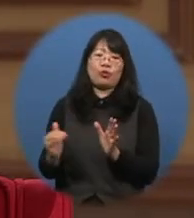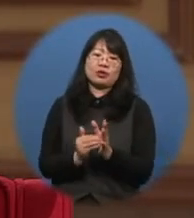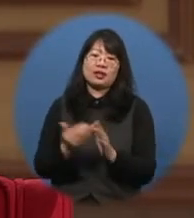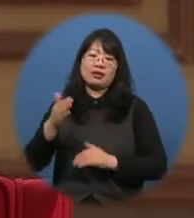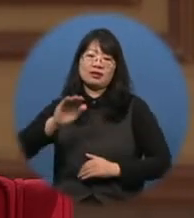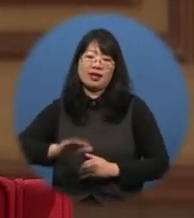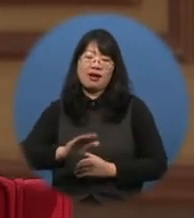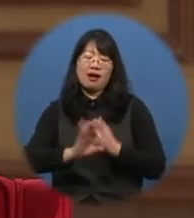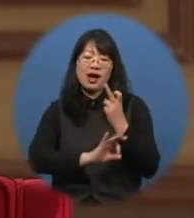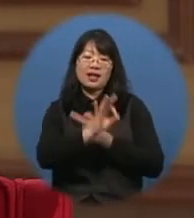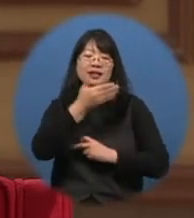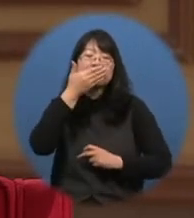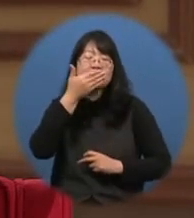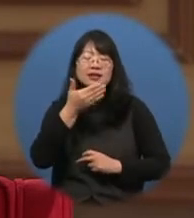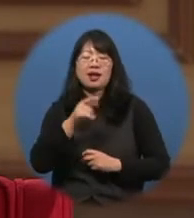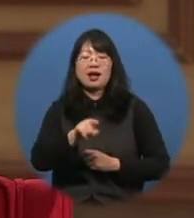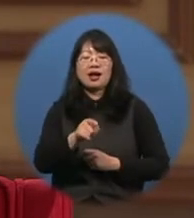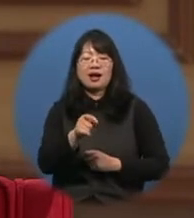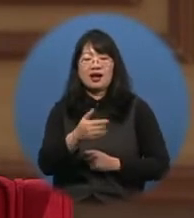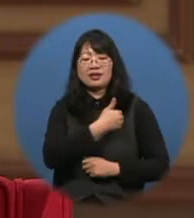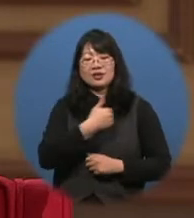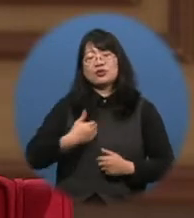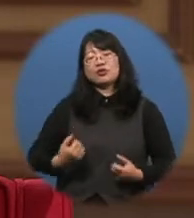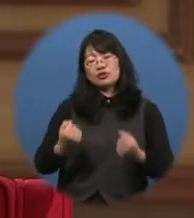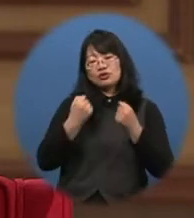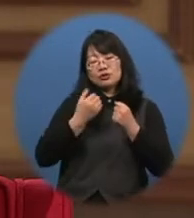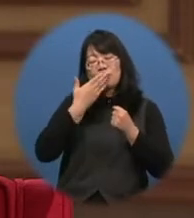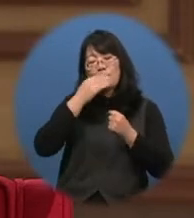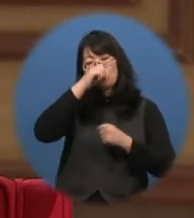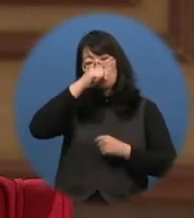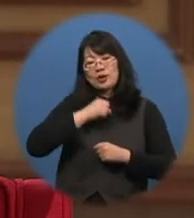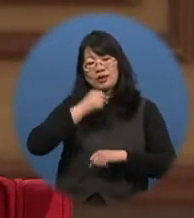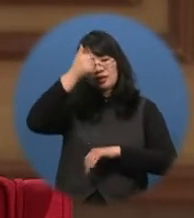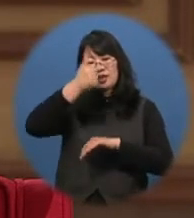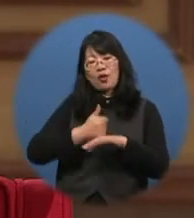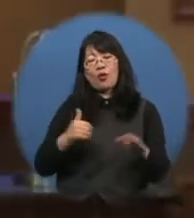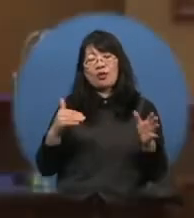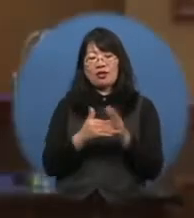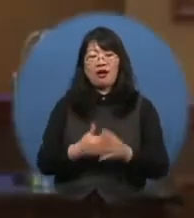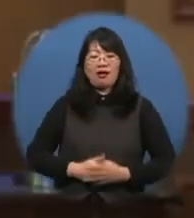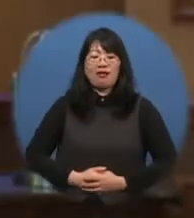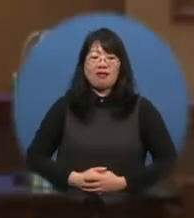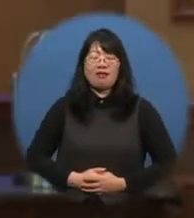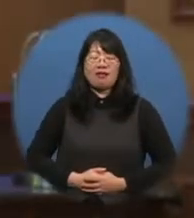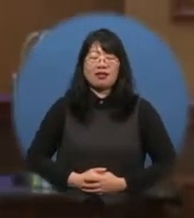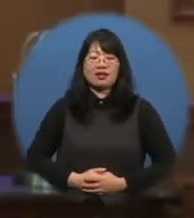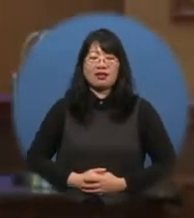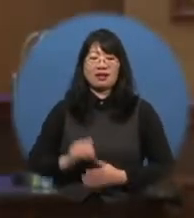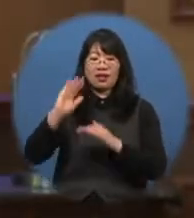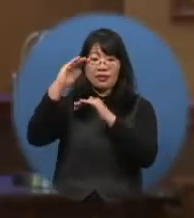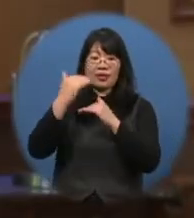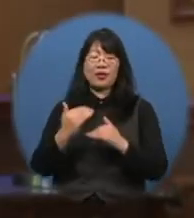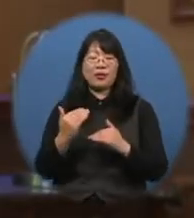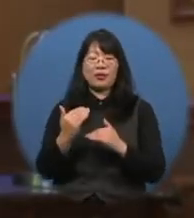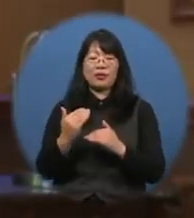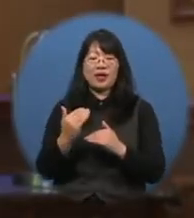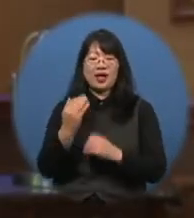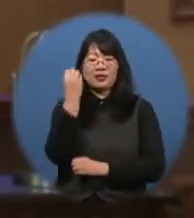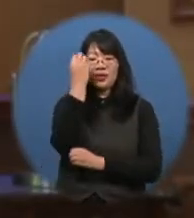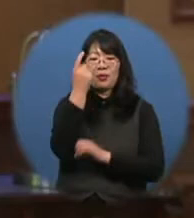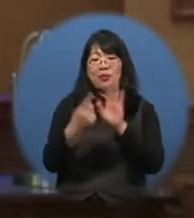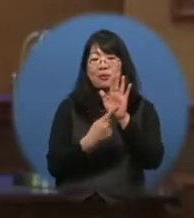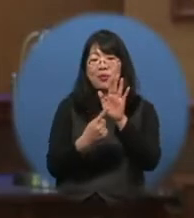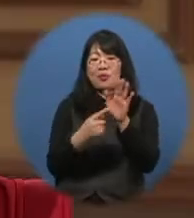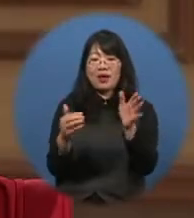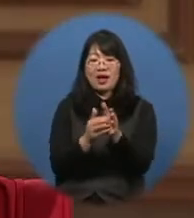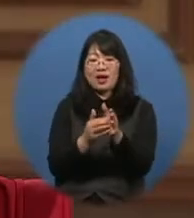했는데 아침 식사를 좀 든든하게 해라라는 결론입니다. 예, 그래서 예. 그 내용을 기사로 내